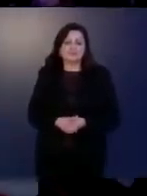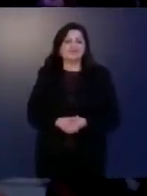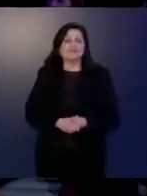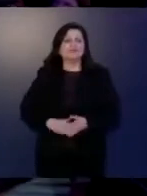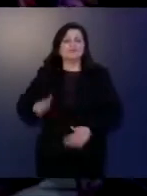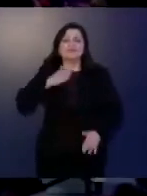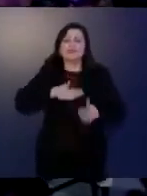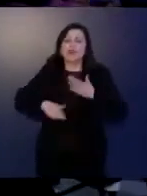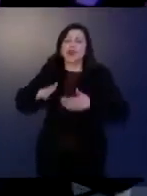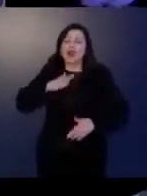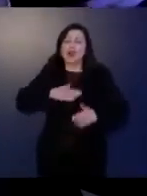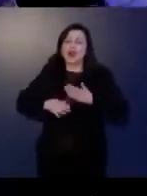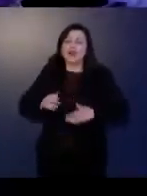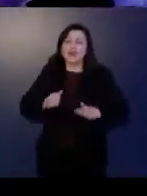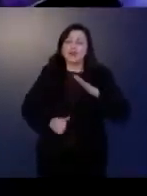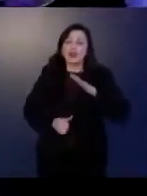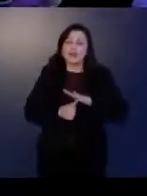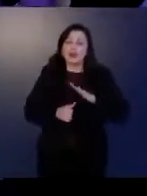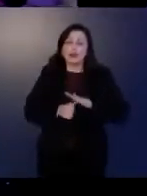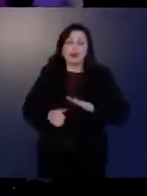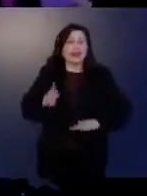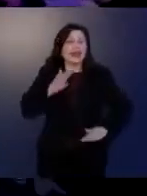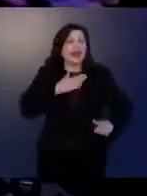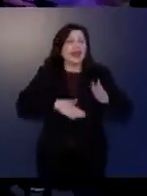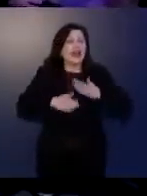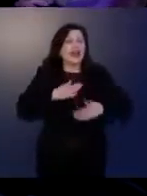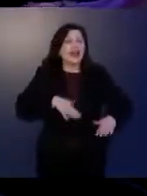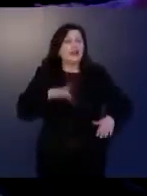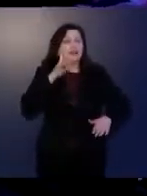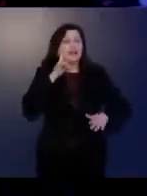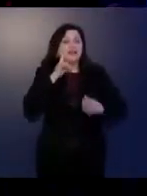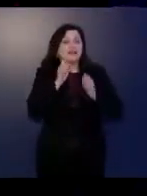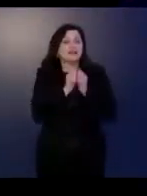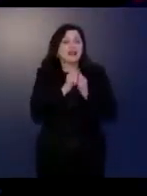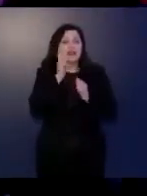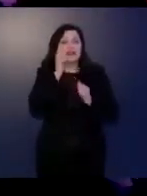Αγαπητέ Πρόεδρε, αγαπητές φίλες και φίλοι,